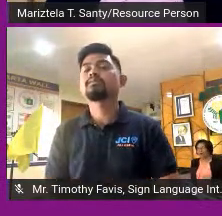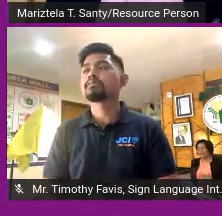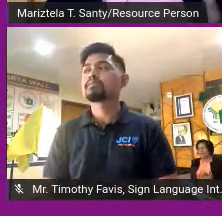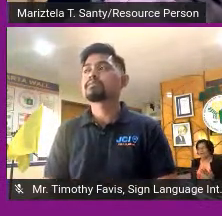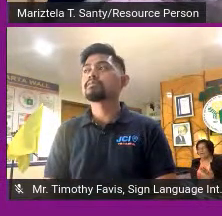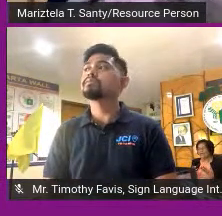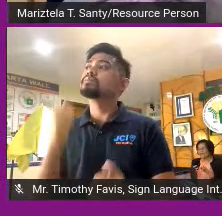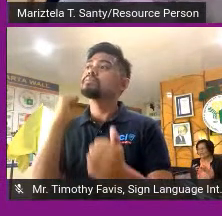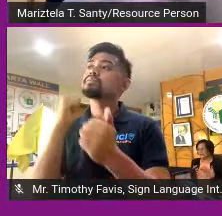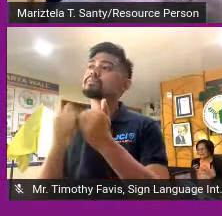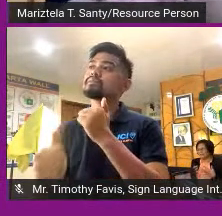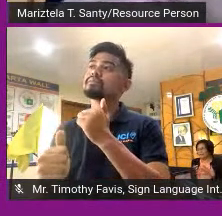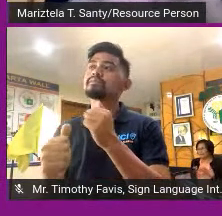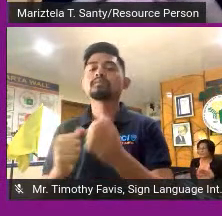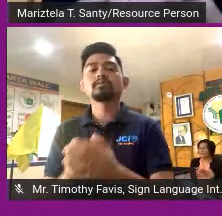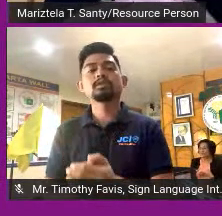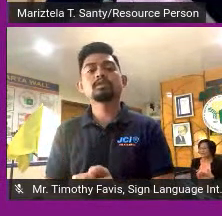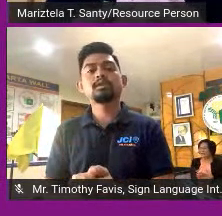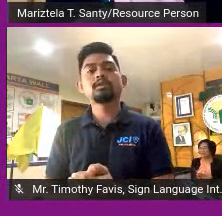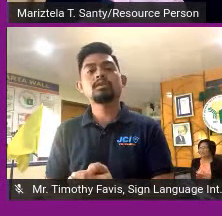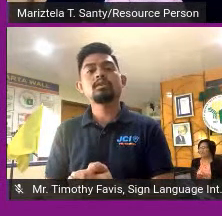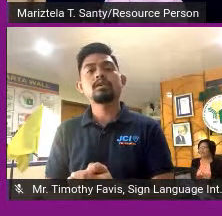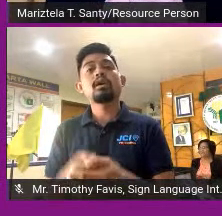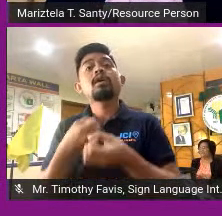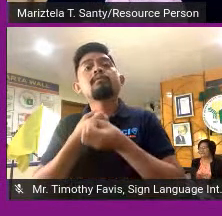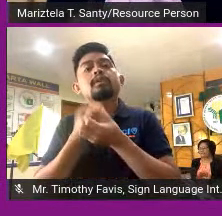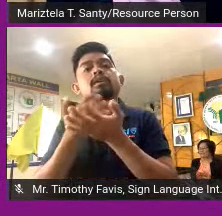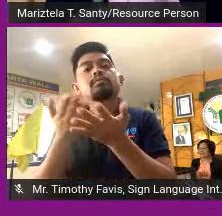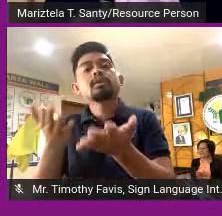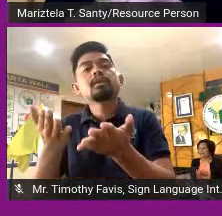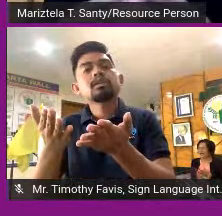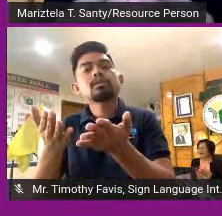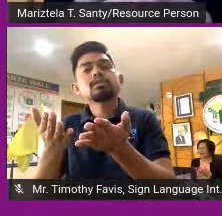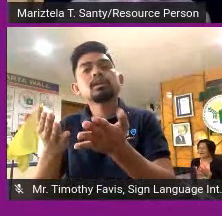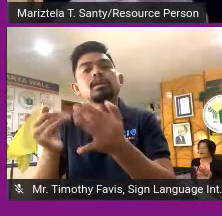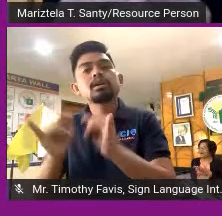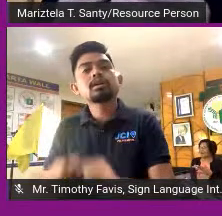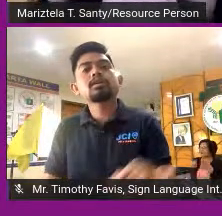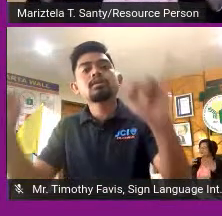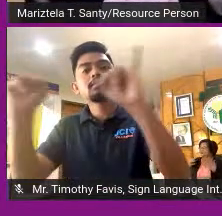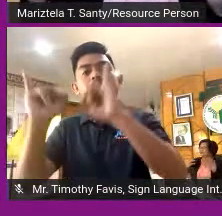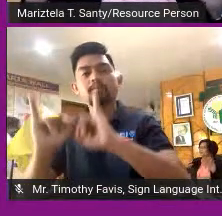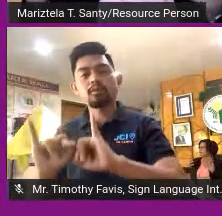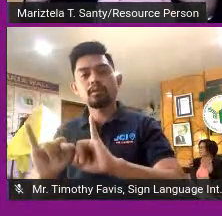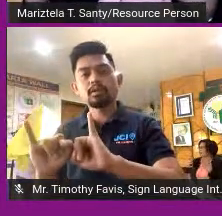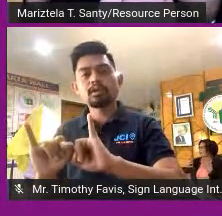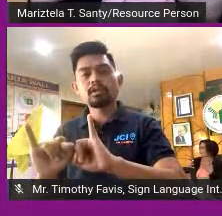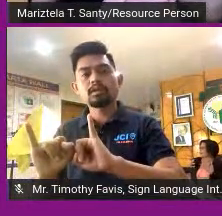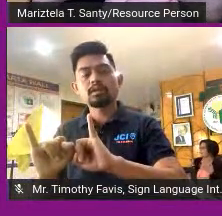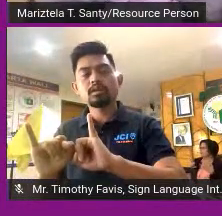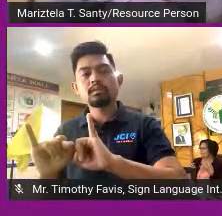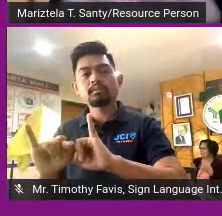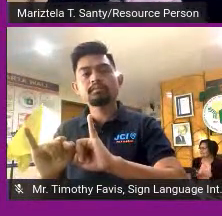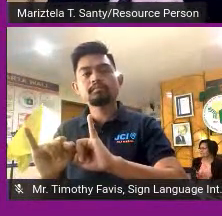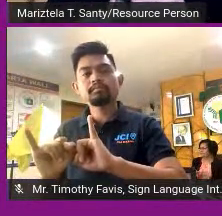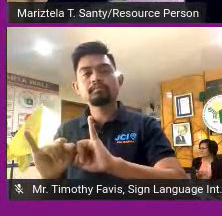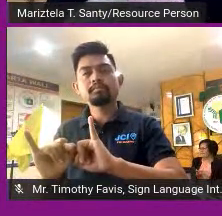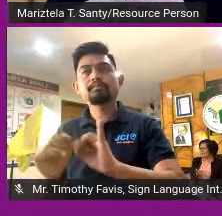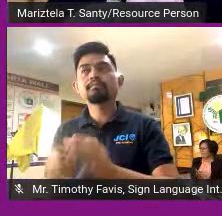So, and ini po binibigyan namin ng pansin kasi nakaka, it is ay, ano